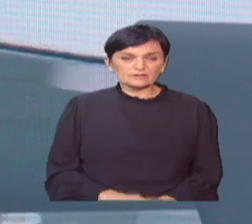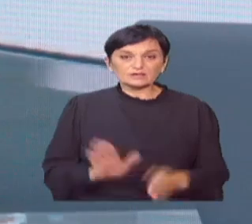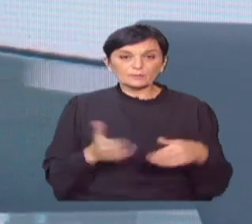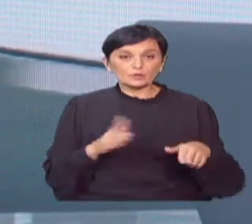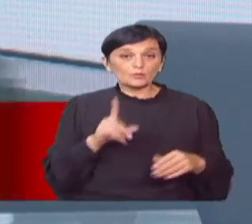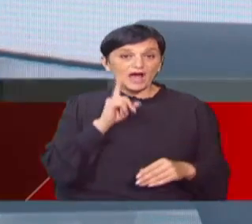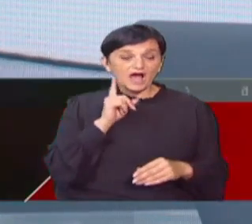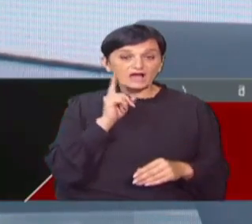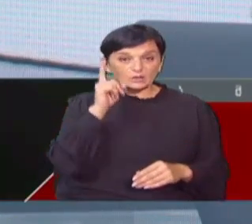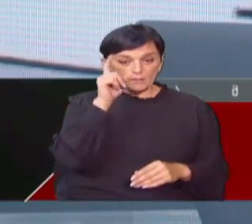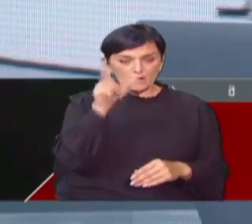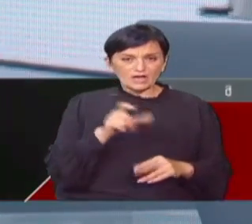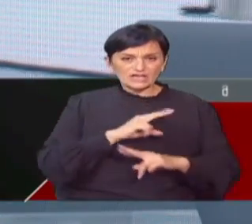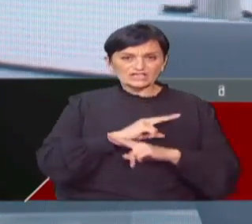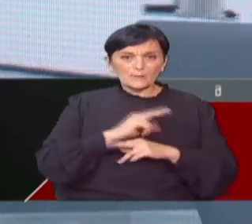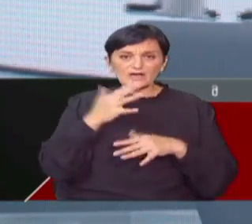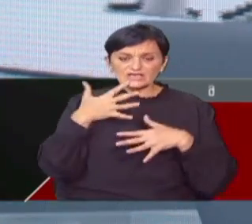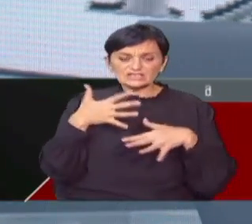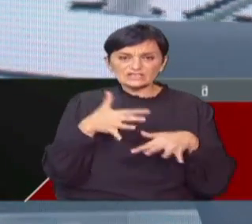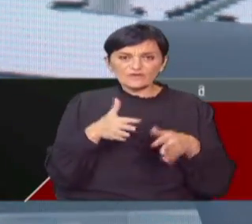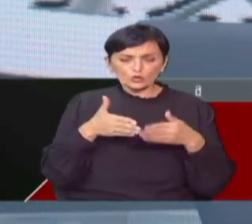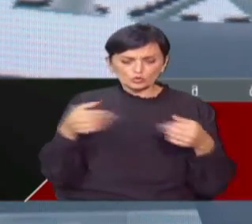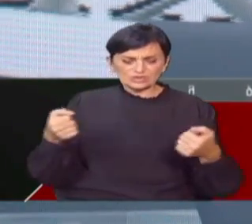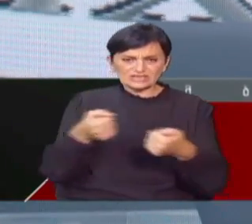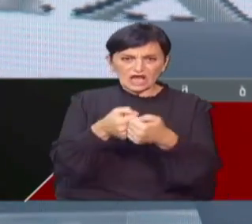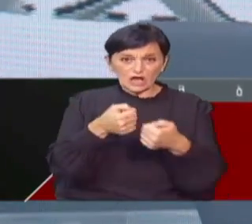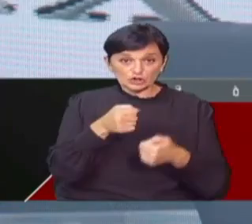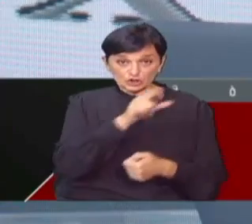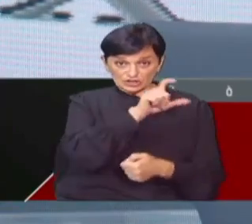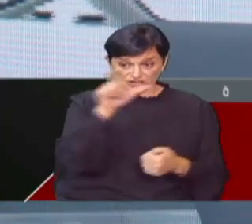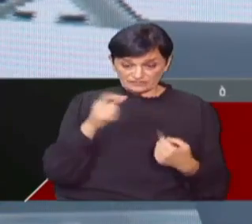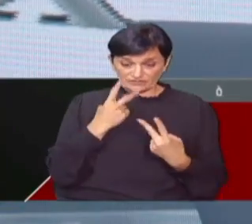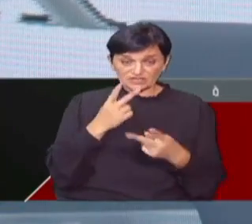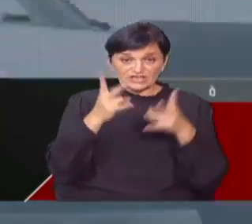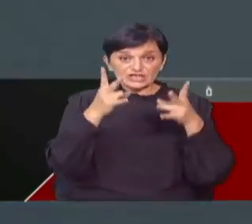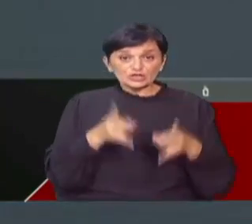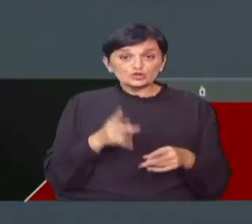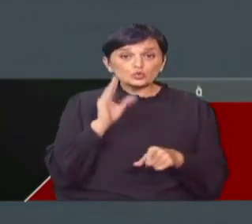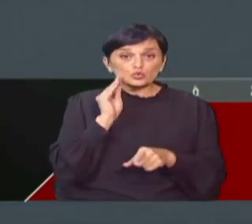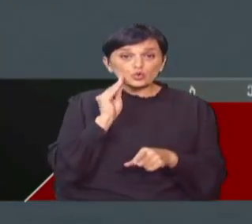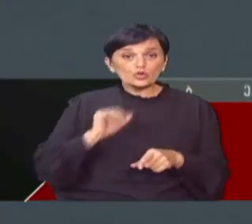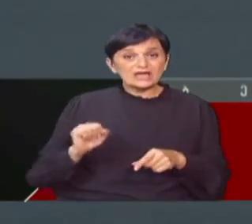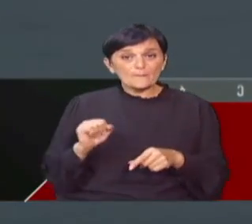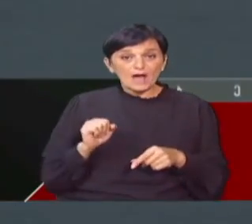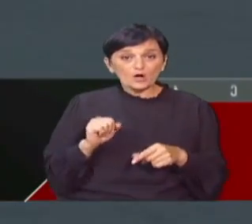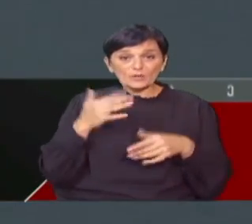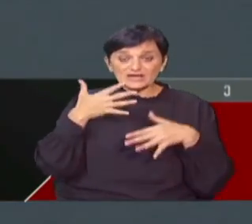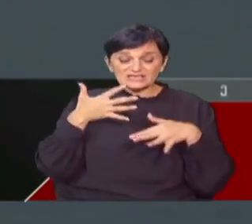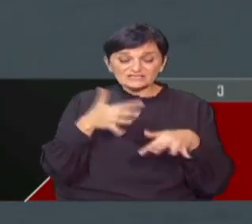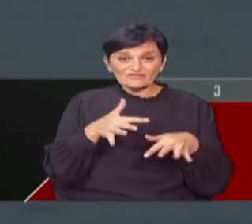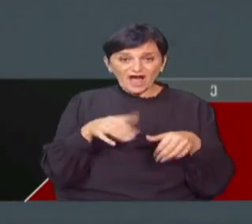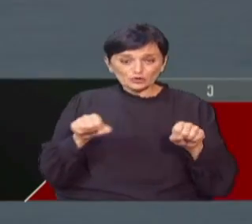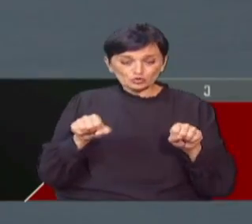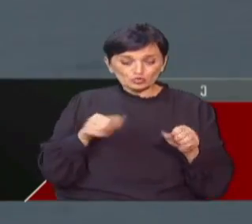Batumshi ახალგაზრდა მამაკაცი დაიღუპა მას ზღვაში სკუტერი დაეჯახა. Როგორც თვითმხილველები ყვებიან ინციდენტი მაშინ მოხდა, როდესაც მეგობრები ზღვაში სკუტერით